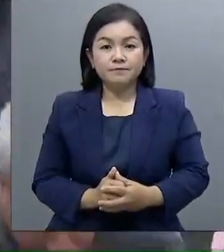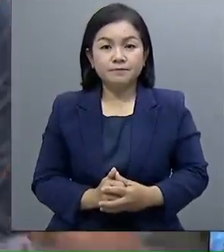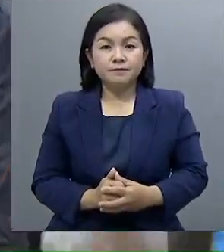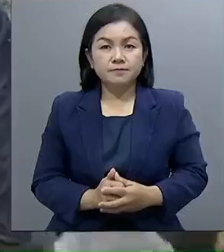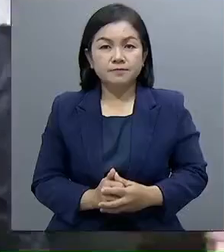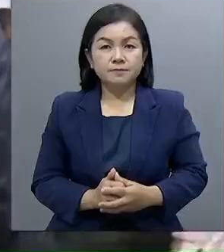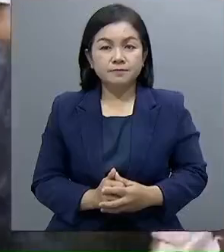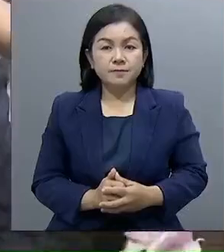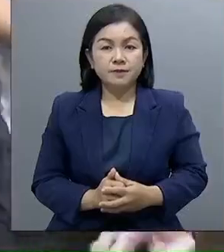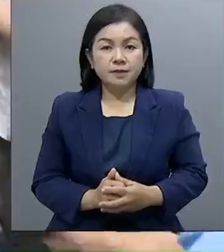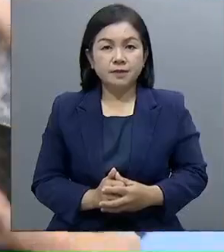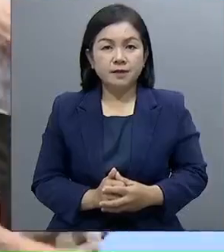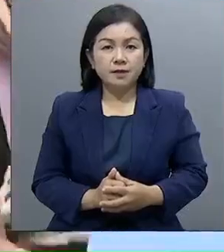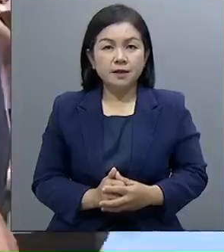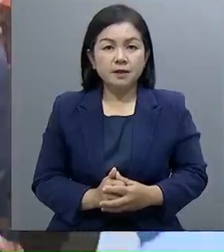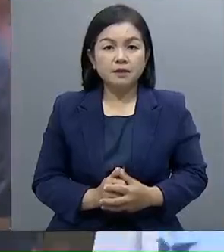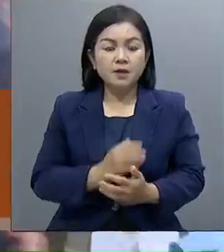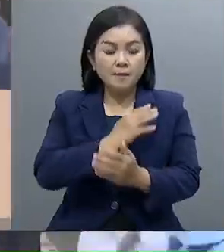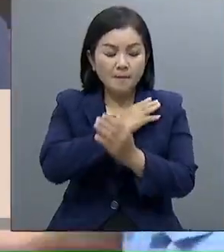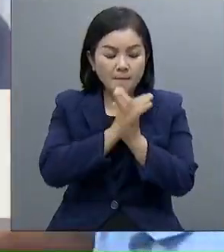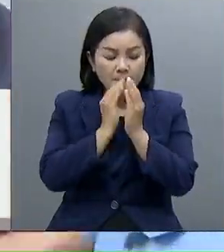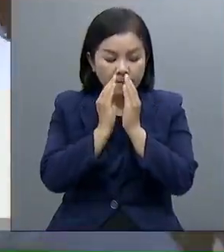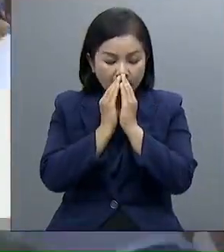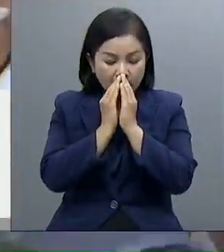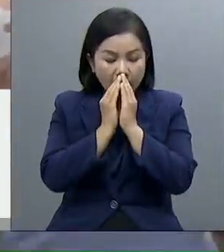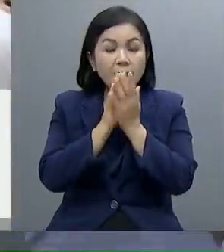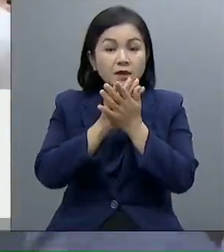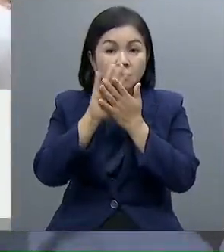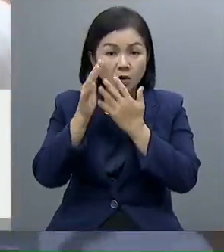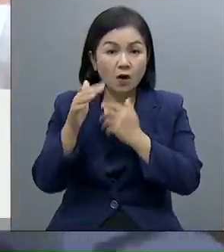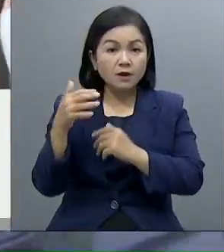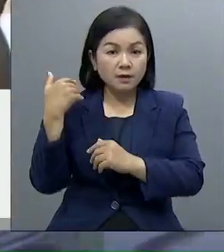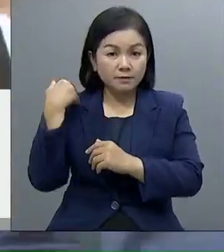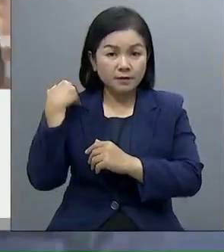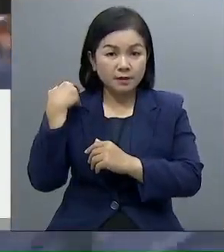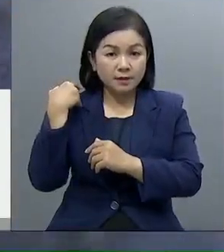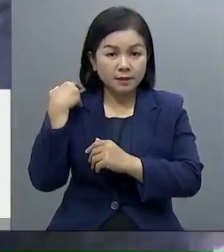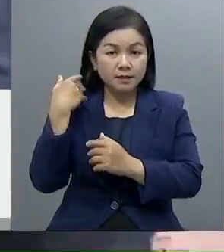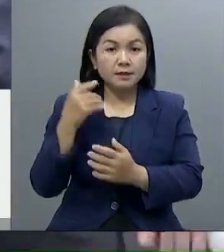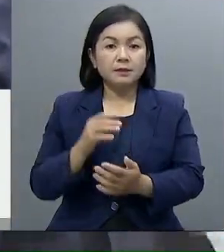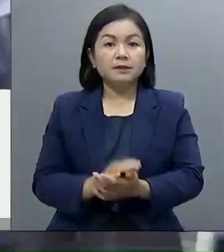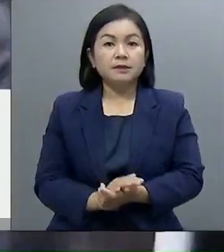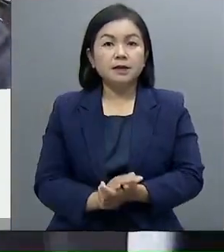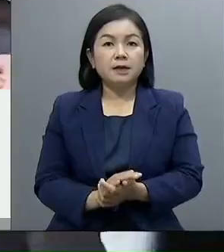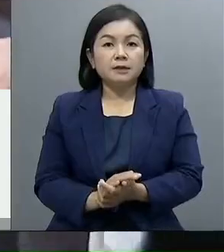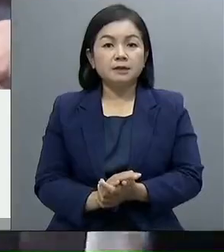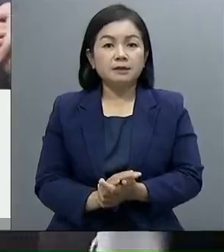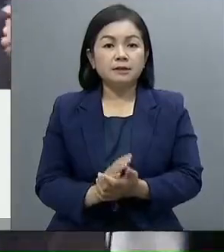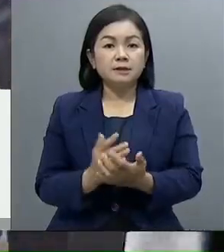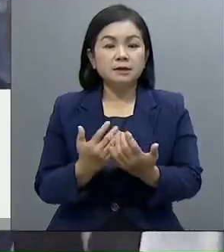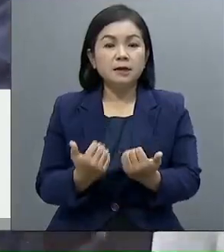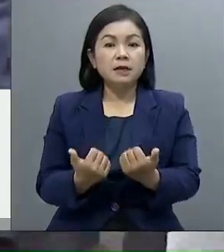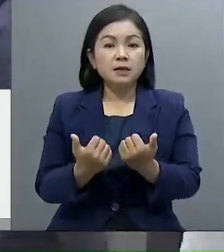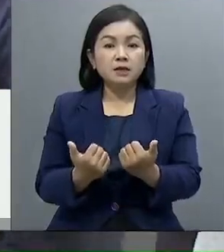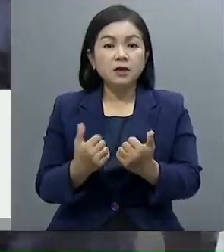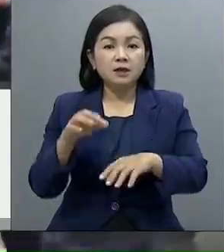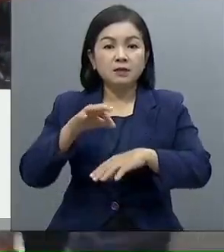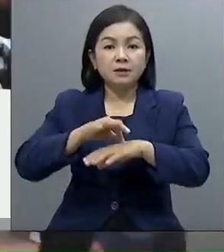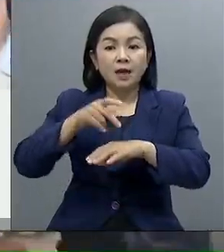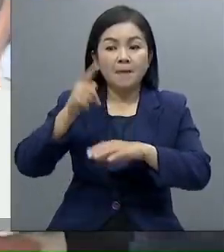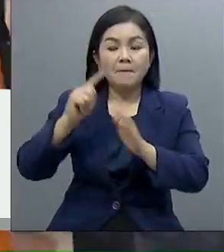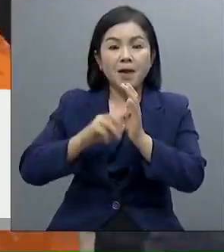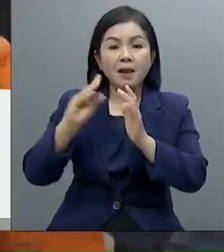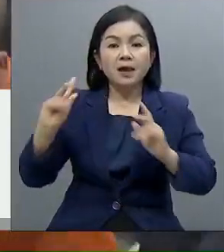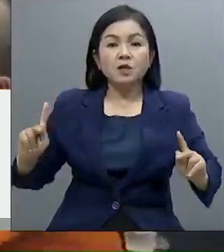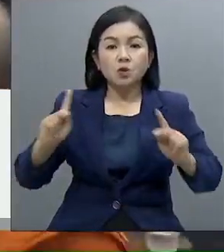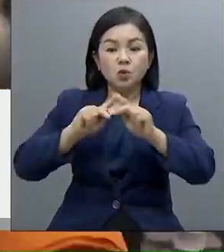หลังสักการะสิ่งศักดิ์สิทธิ์นะคะภูบาศรีวิชัยนะคะนายจตุพรบุรุษพัฒน์ปลัดกระทรวงทรัพยากรธรรมชาติ